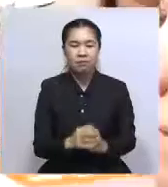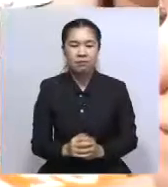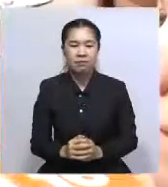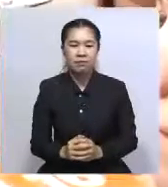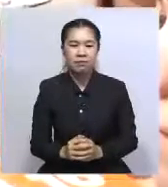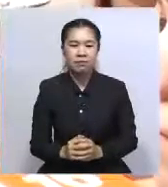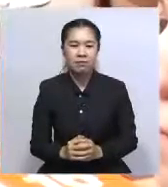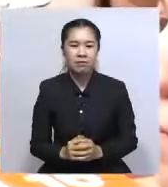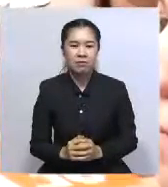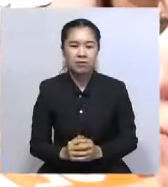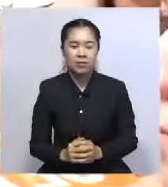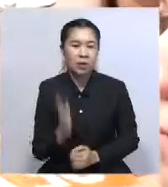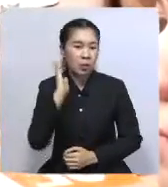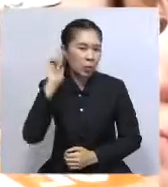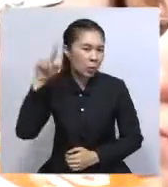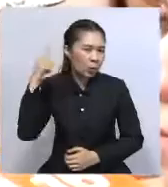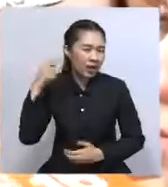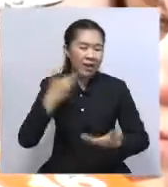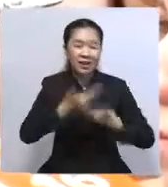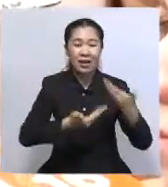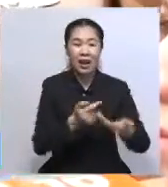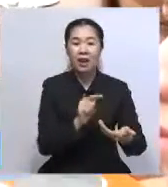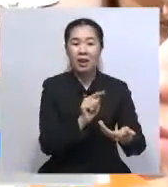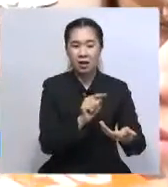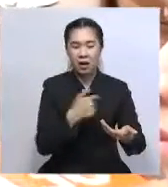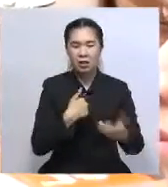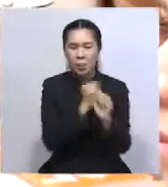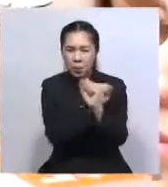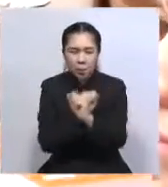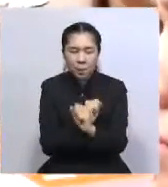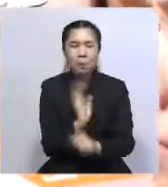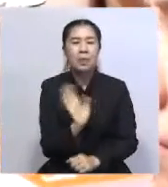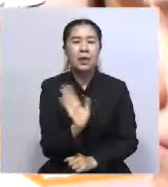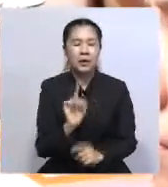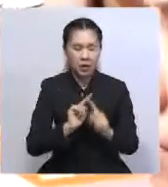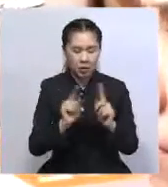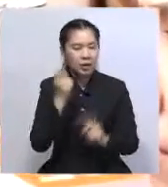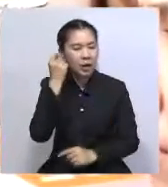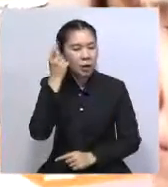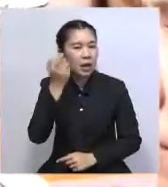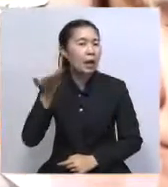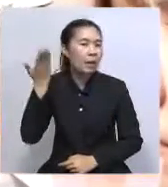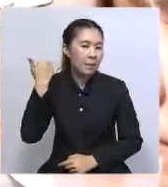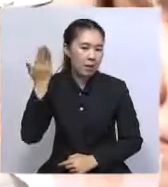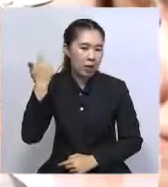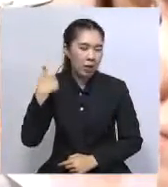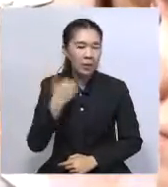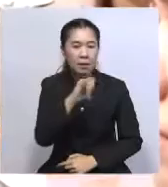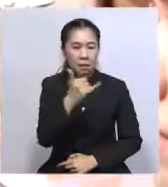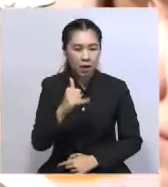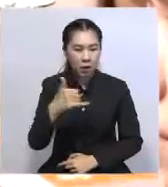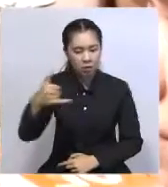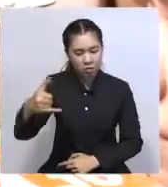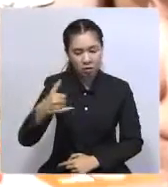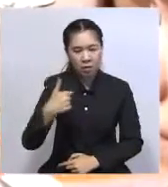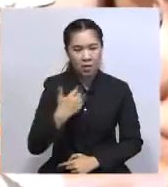อันที่จริงแล้วเนี่ยพ่อค้าแม่ค้าเนี่ยที่นี่เนี่ยท่านไม่ได้ต่อต้านนะครับท่านเข้าใจอย่างดีเลยเมื่อวานนี้มีบางคนมาขัดขวาง